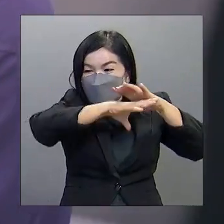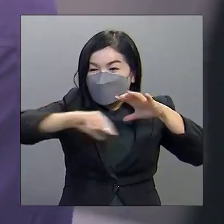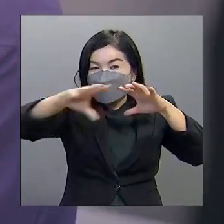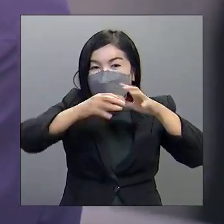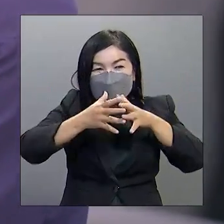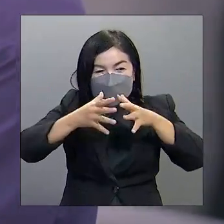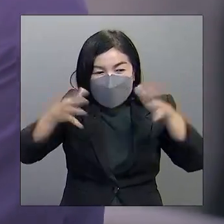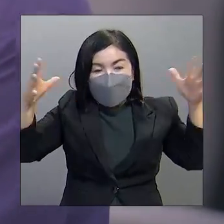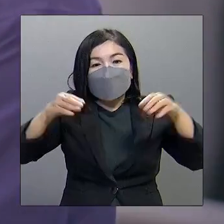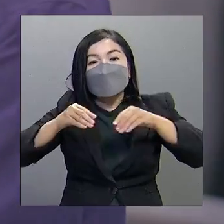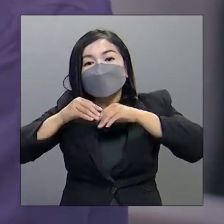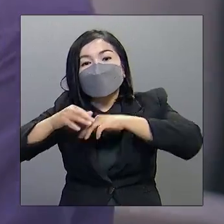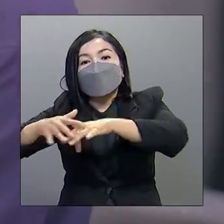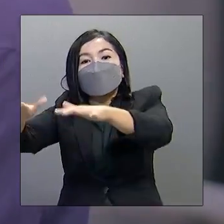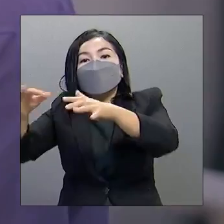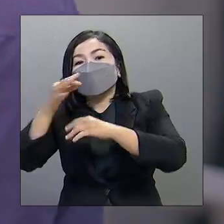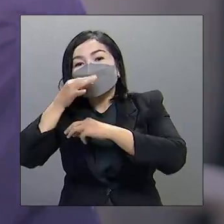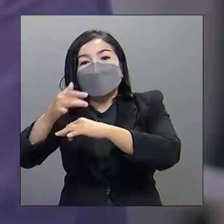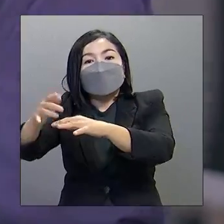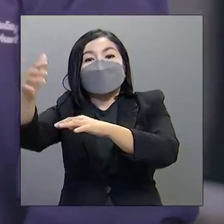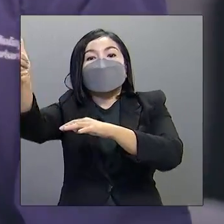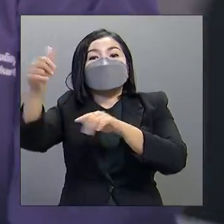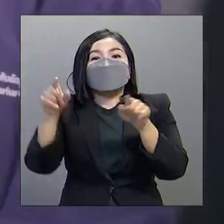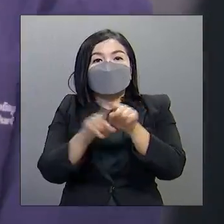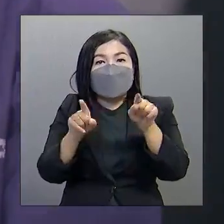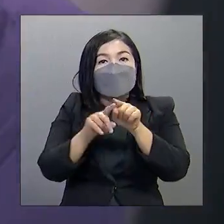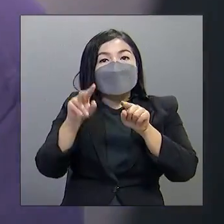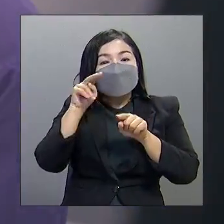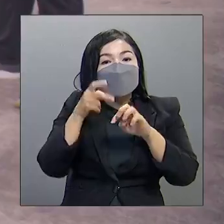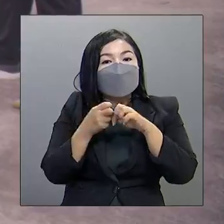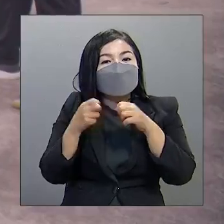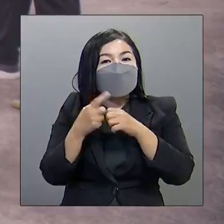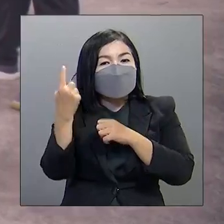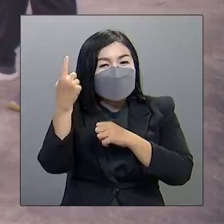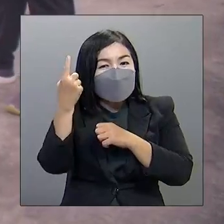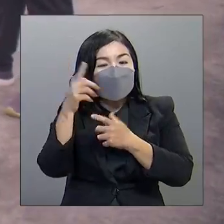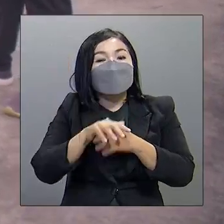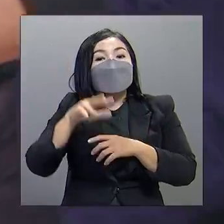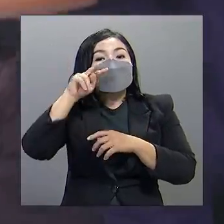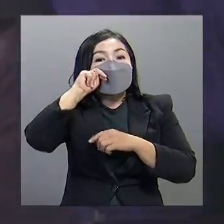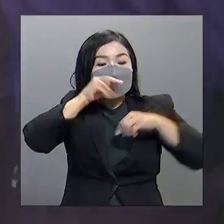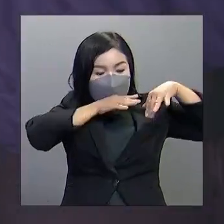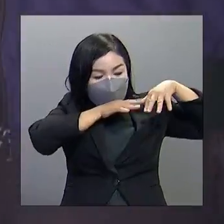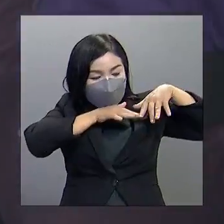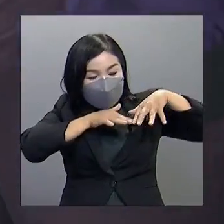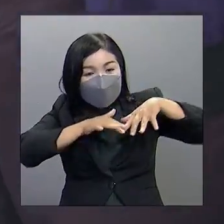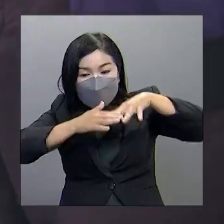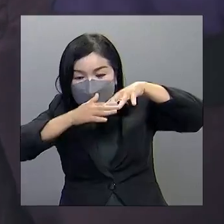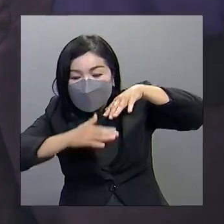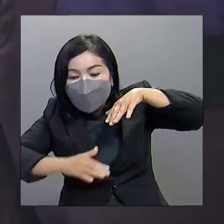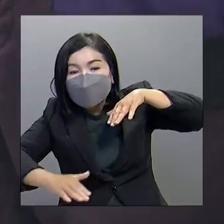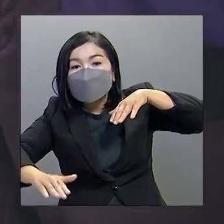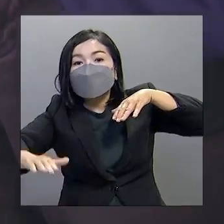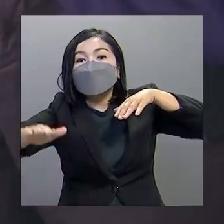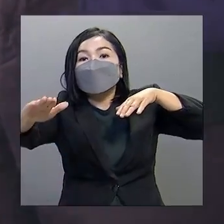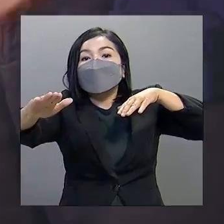ายน้ำจากตรงนั้นเนี่ยแบ่งมาได้นะครับข้างล่างเนี่ยจริงๆรับไหว ครับ ปัญหาเดียวก็คือพอระบายน้ำลงมาเนี่ยท้องกระทะนี่แหละครับที่จะท